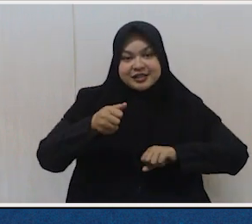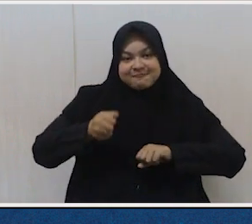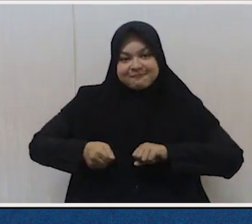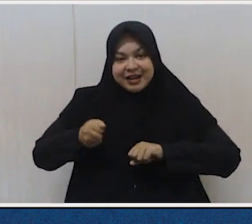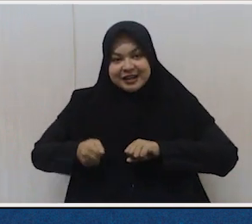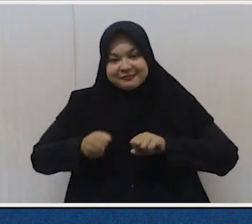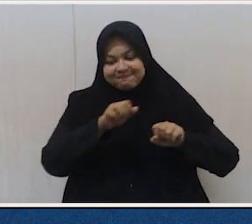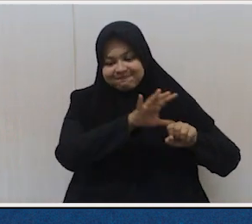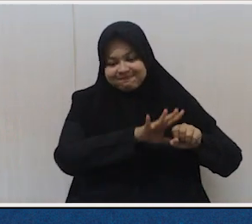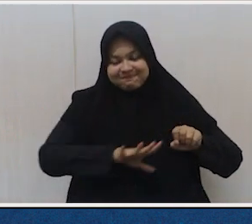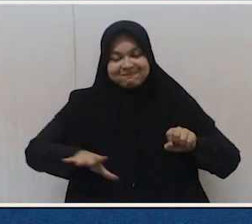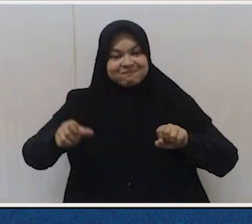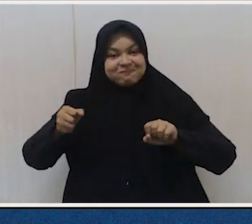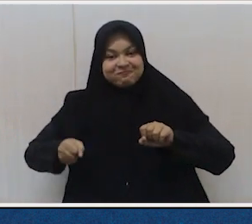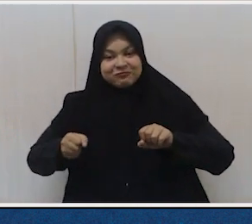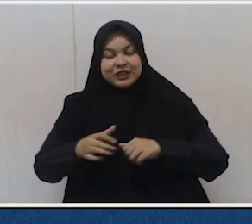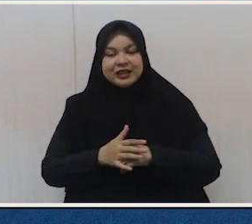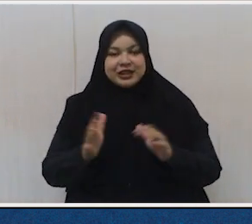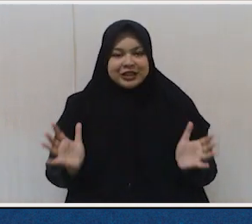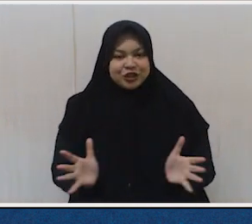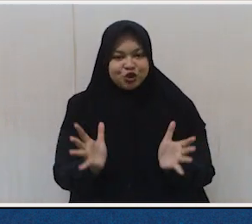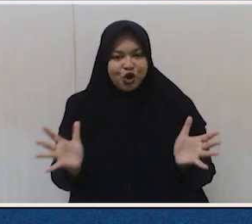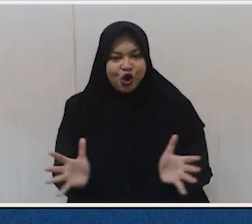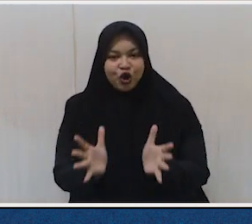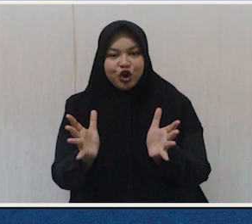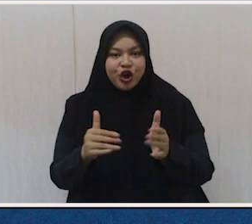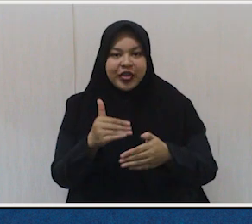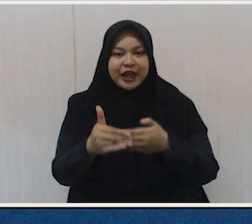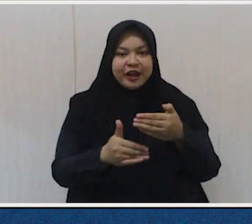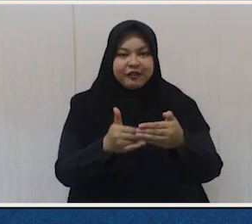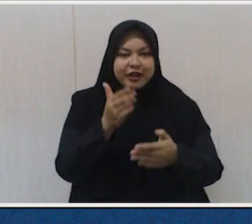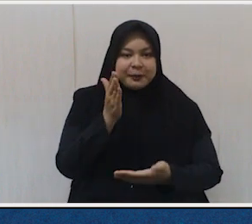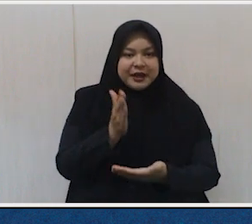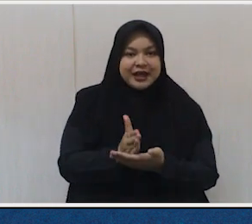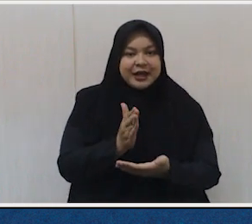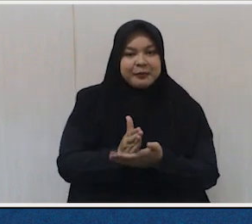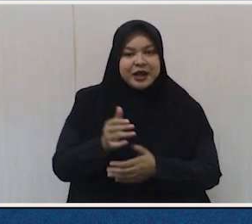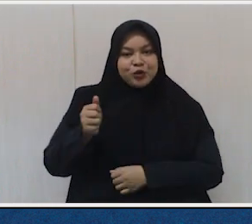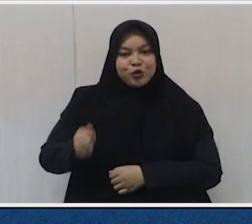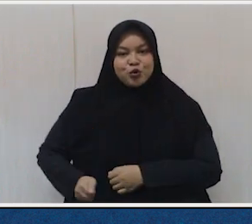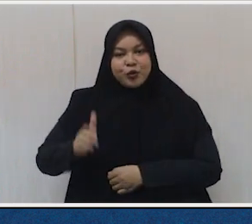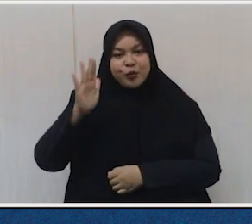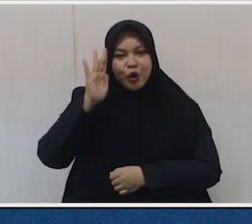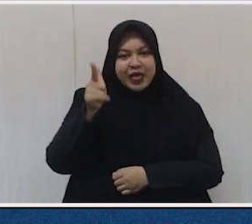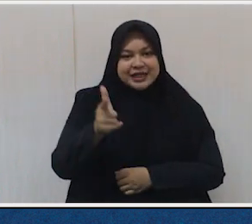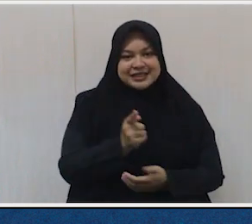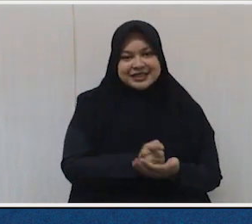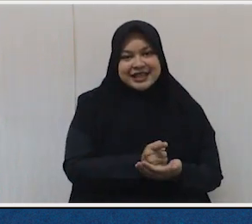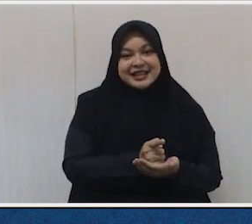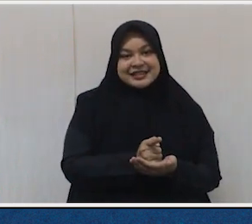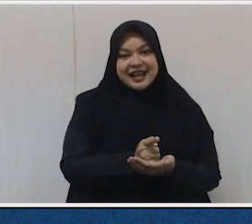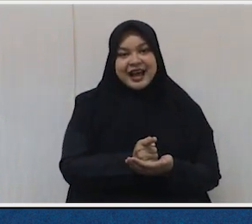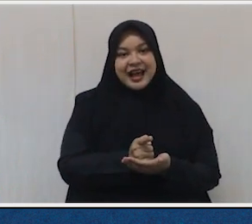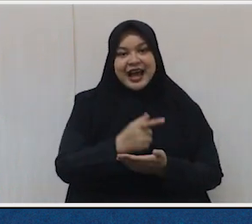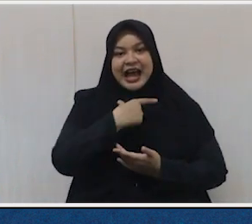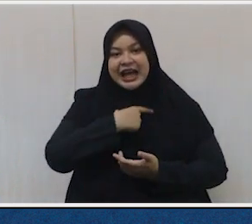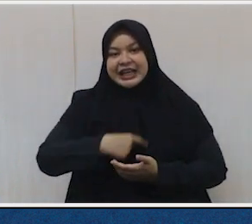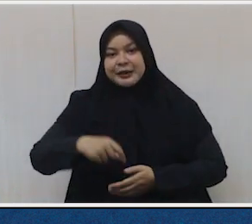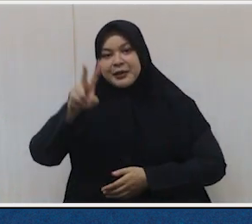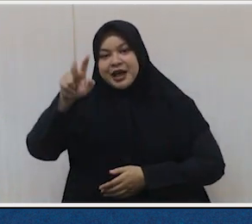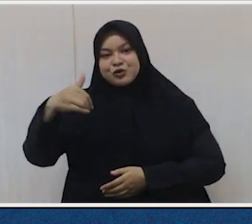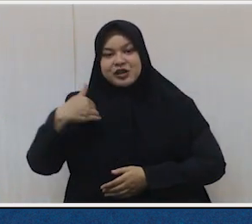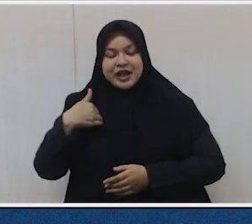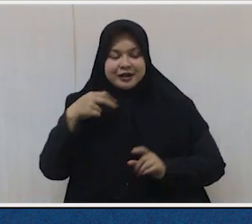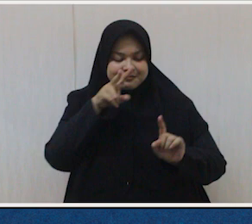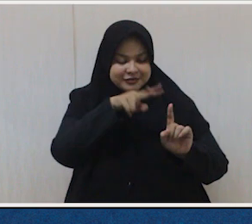kemudian kita coba Dorong ke level ee penegak hukum polisi Jaksa dan hakim begitu bagaimana kemudian harus